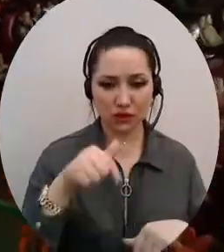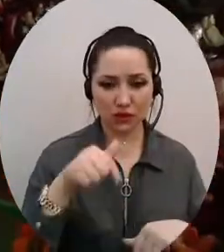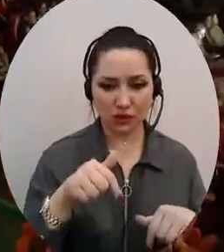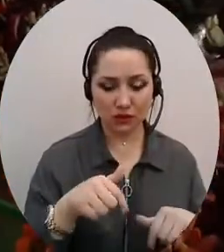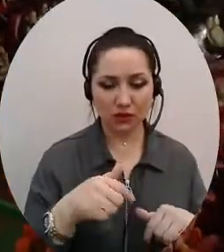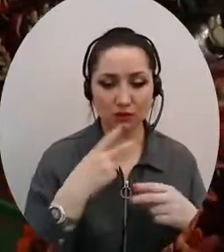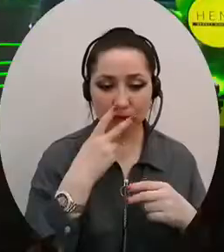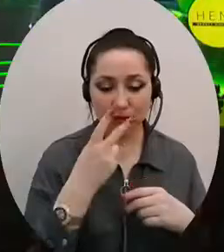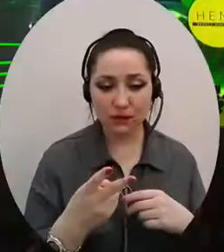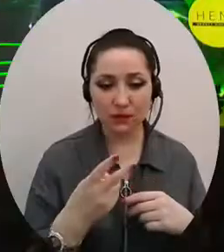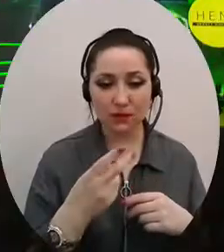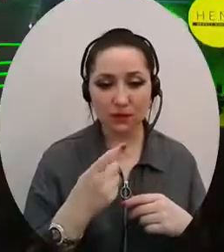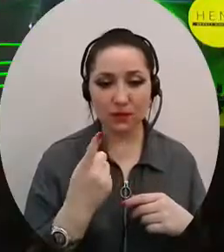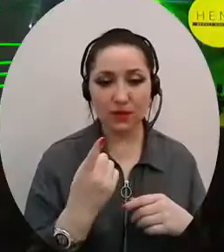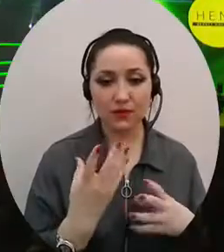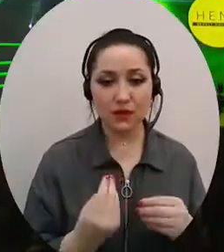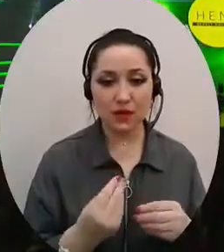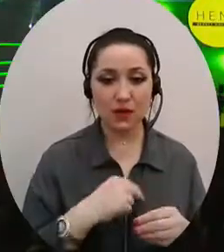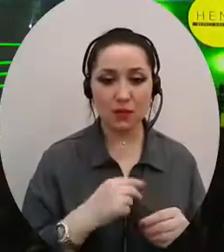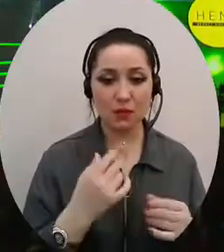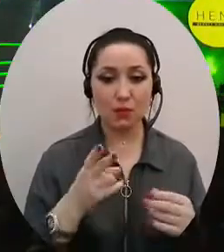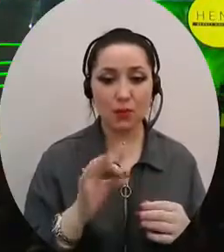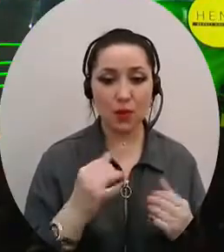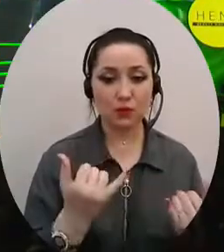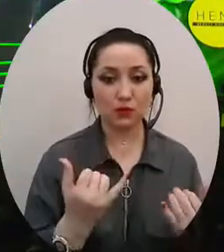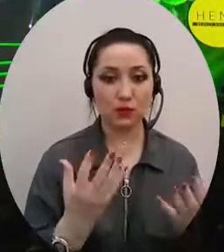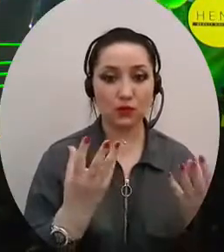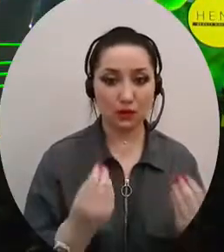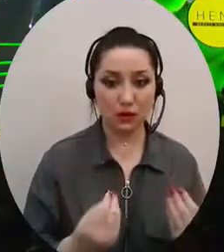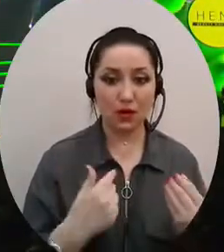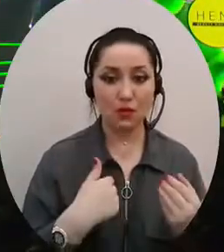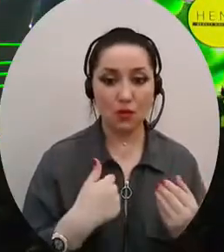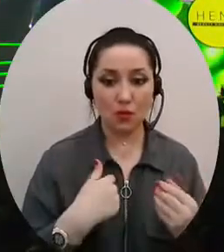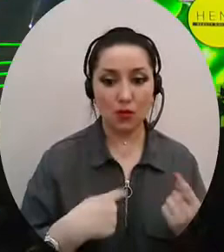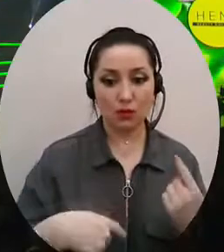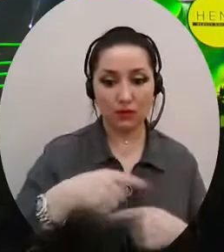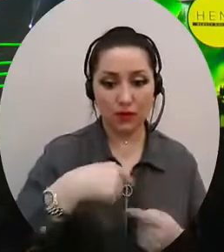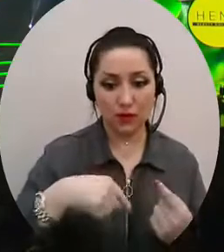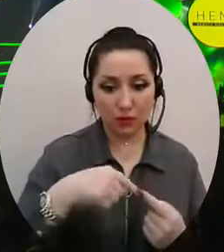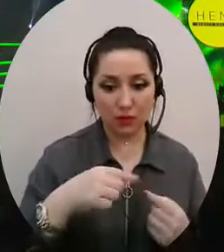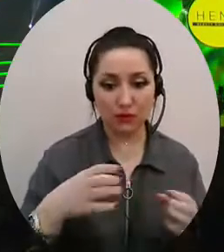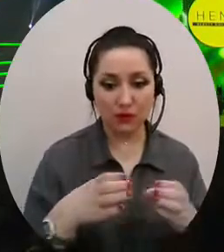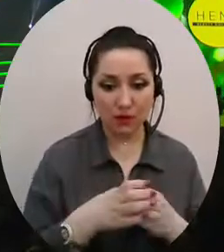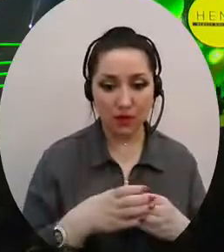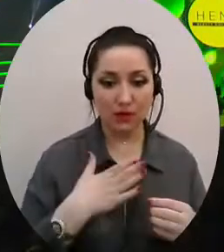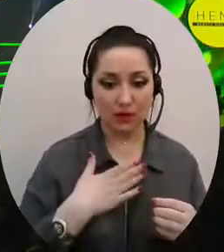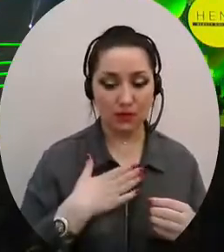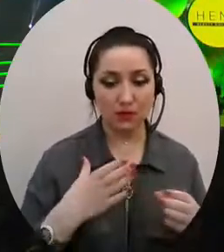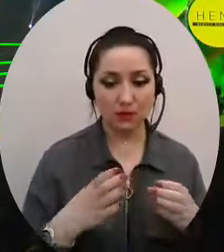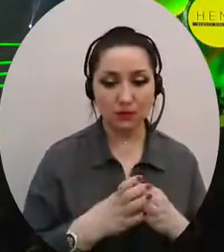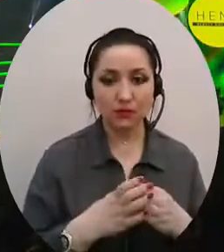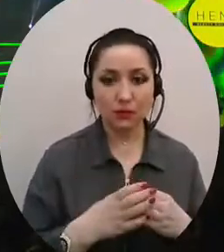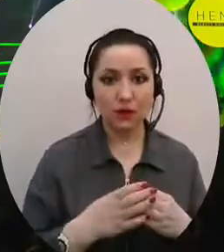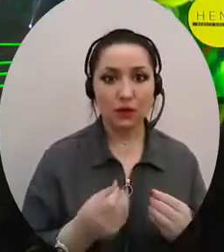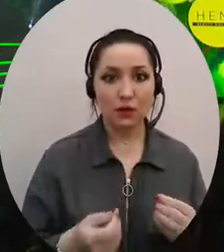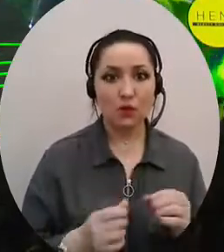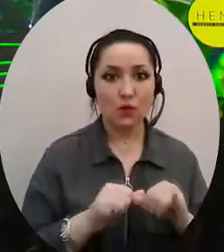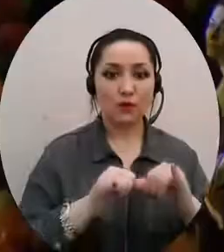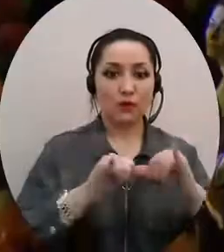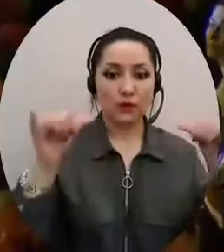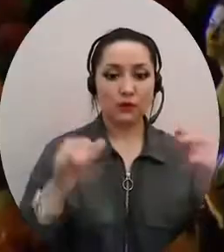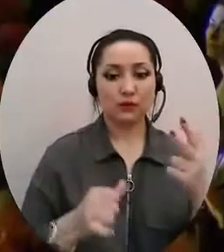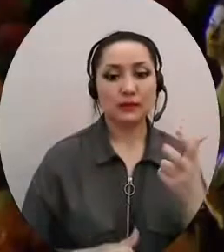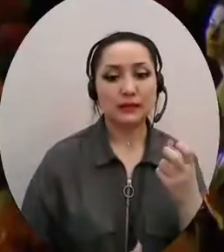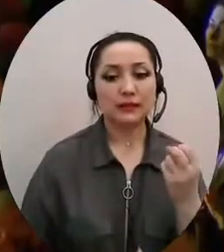с первого дня работы по сегодняшний день мой товарооборот с командой, наш с командой, увеличился в 312